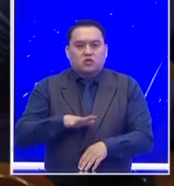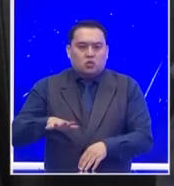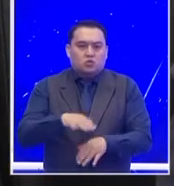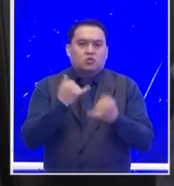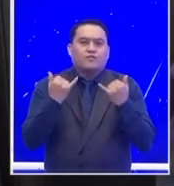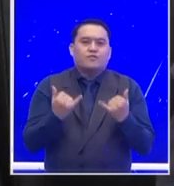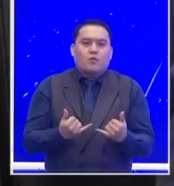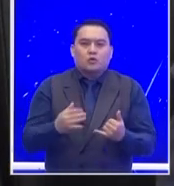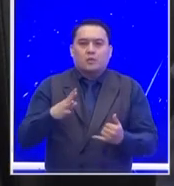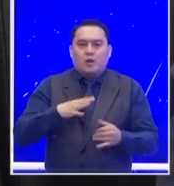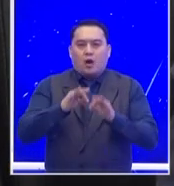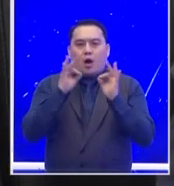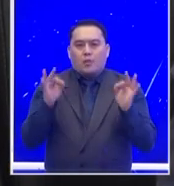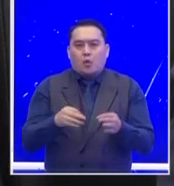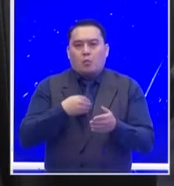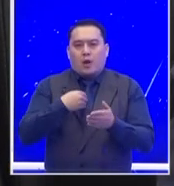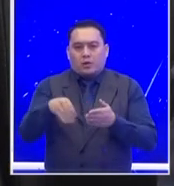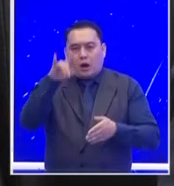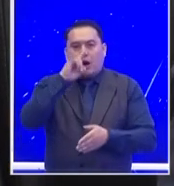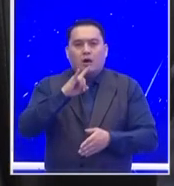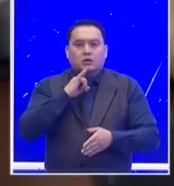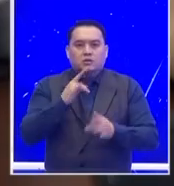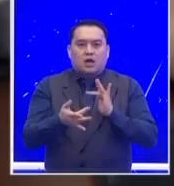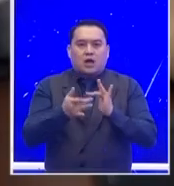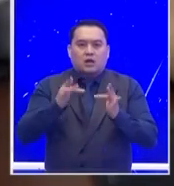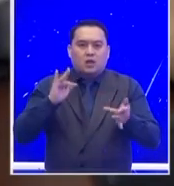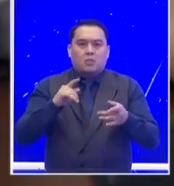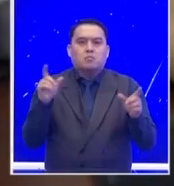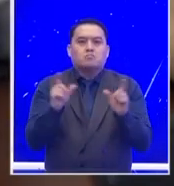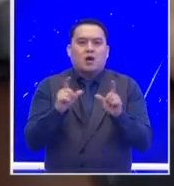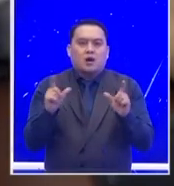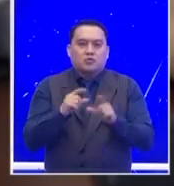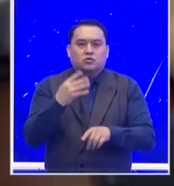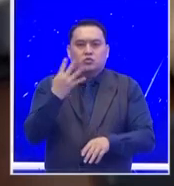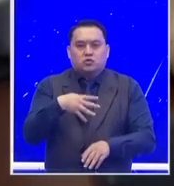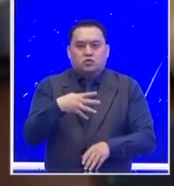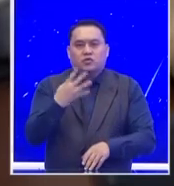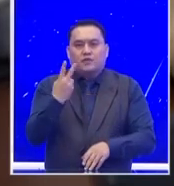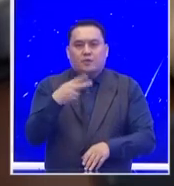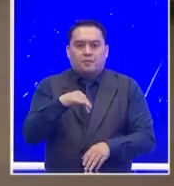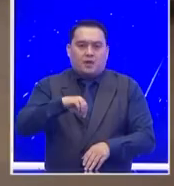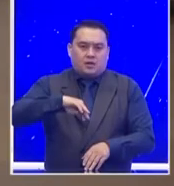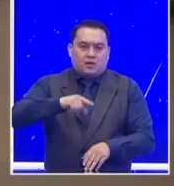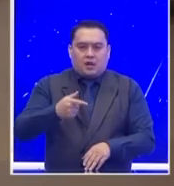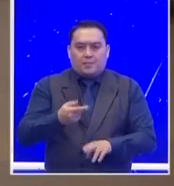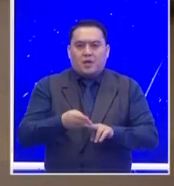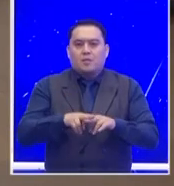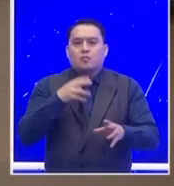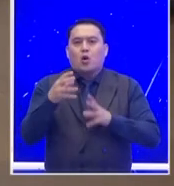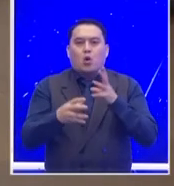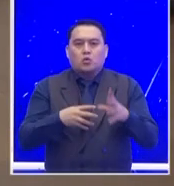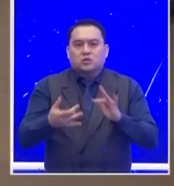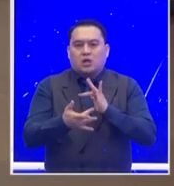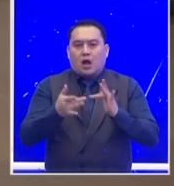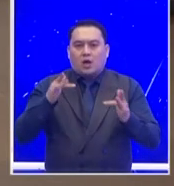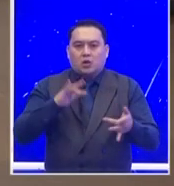Так, на сегодняшний день объем покупок на казахстанских интернет-магазинах составил 422 миллиарда тенге, на